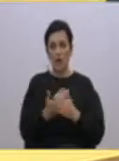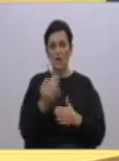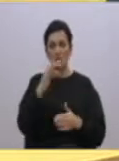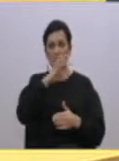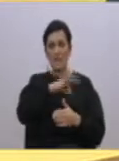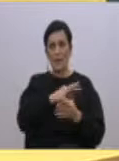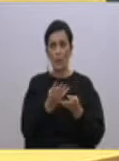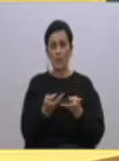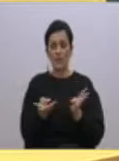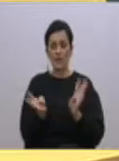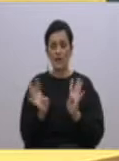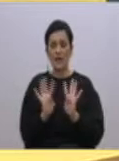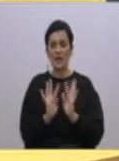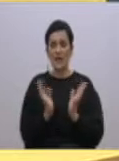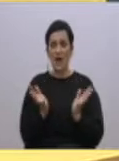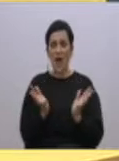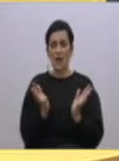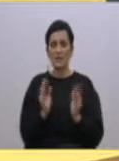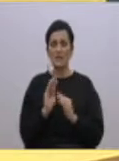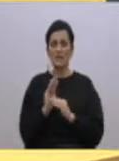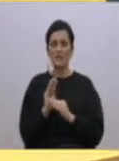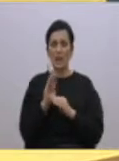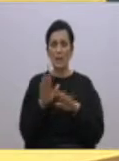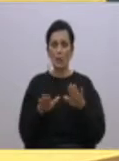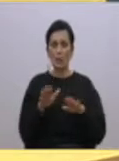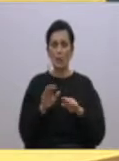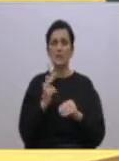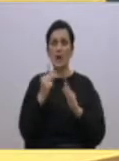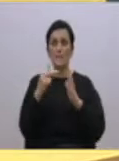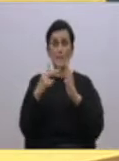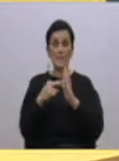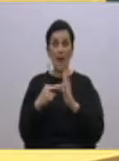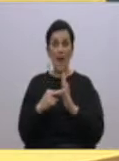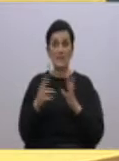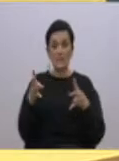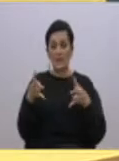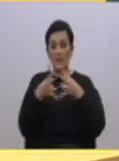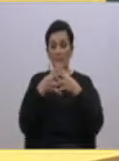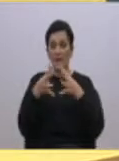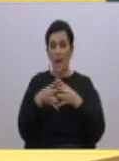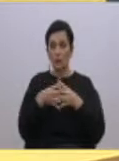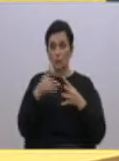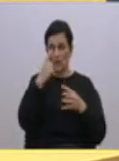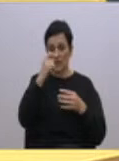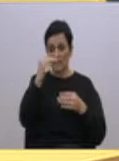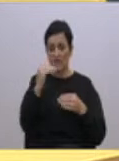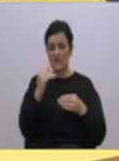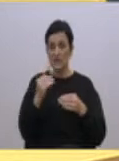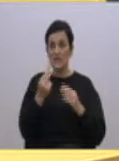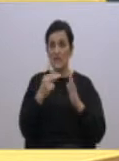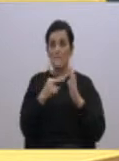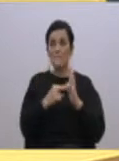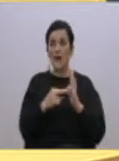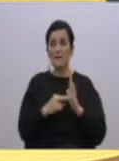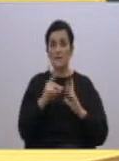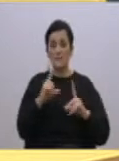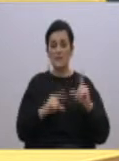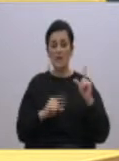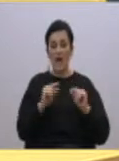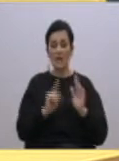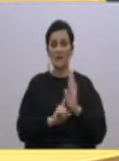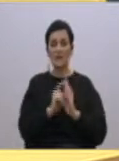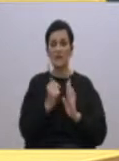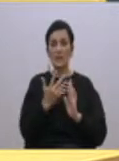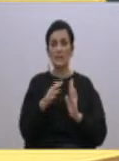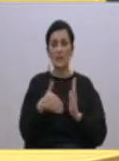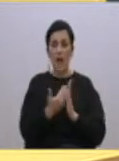კალათა განახლებული ზონებით, დავნერგეთ სამხმარებლო ფასების ჰარმონიზებული ინდექსი. ფასების სტატისტიკაში დავიწყეთ ასევე რამდენიმე